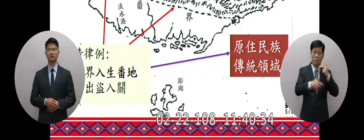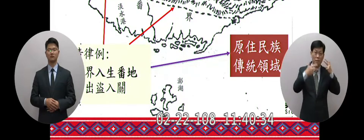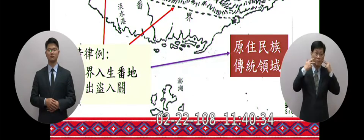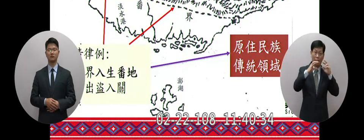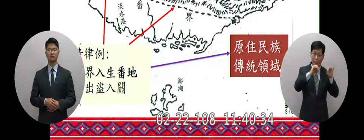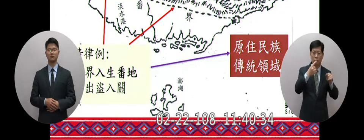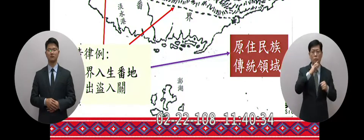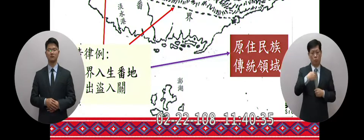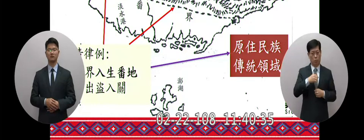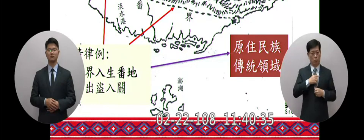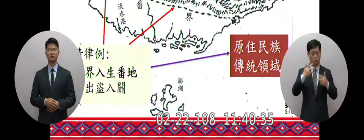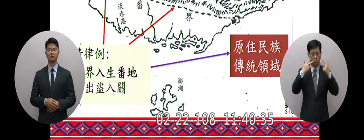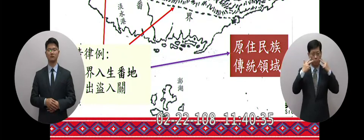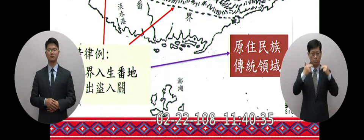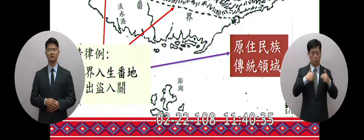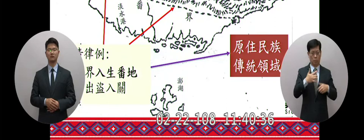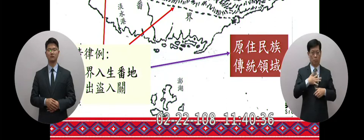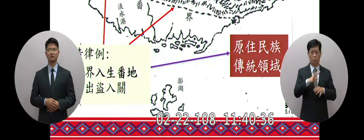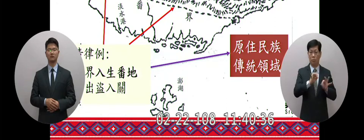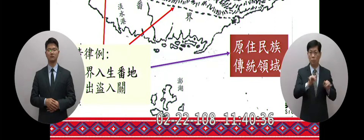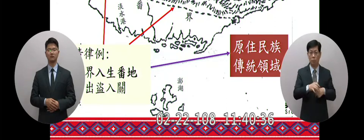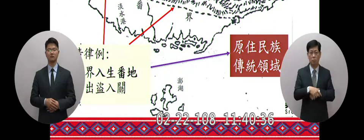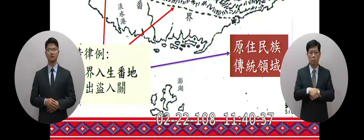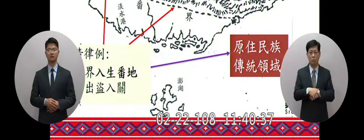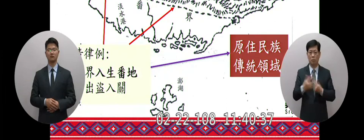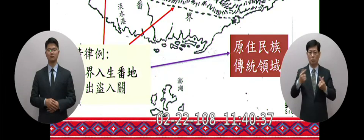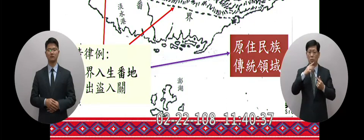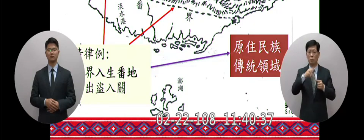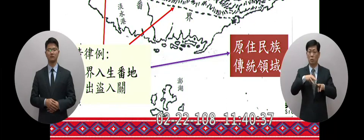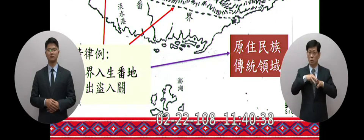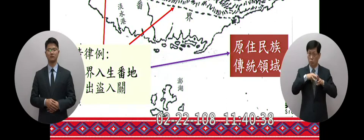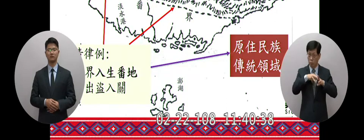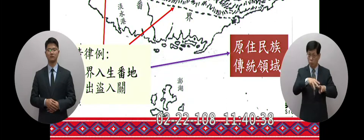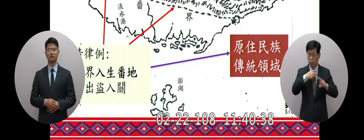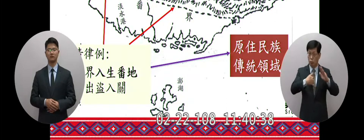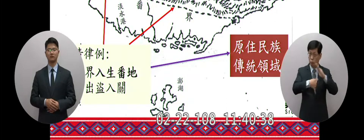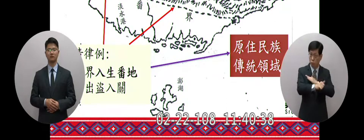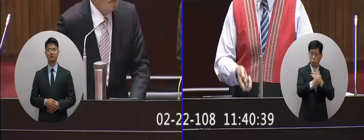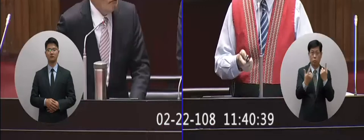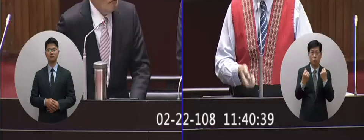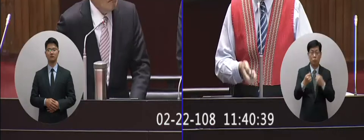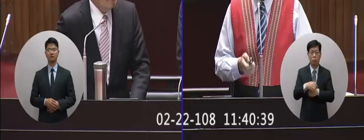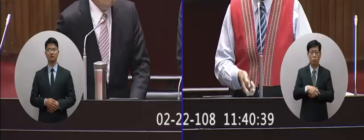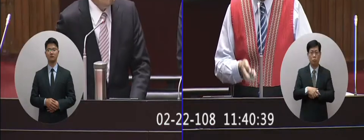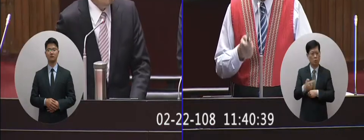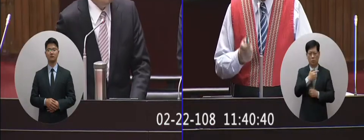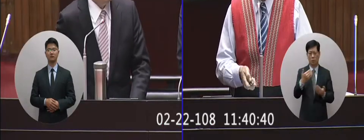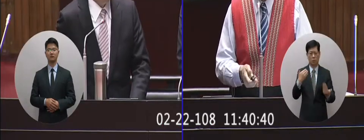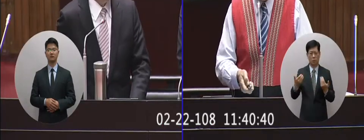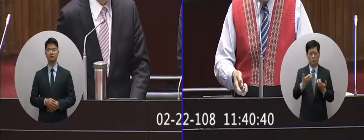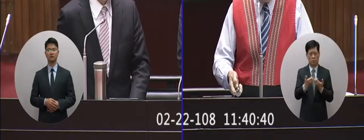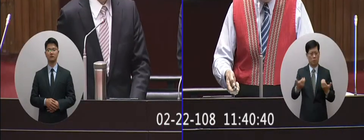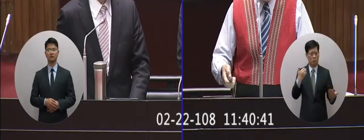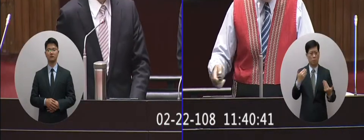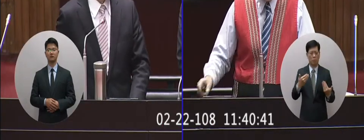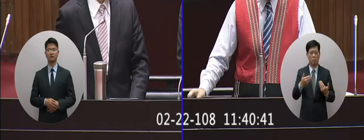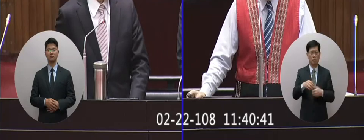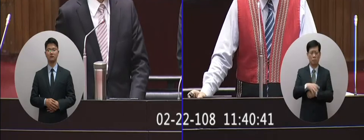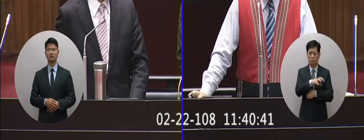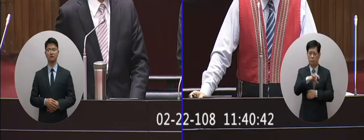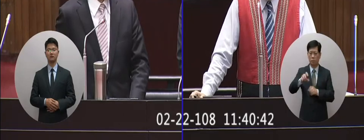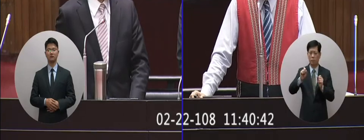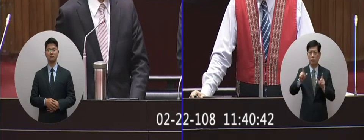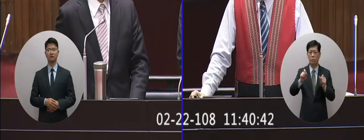就是我们原住民族的土地，视同出道入关塞，是非常清楚的大清的律例的规